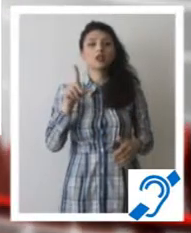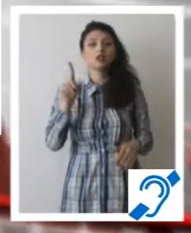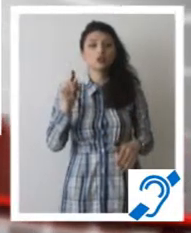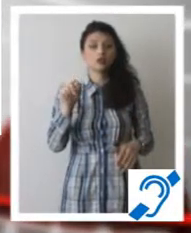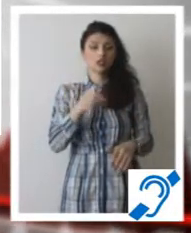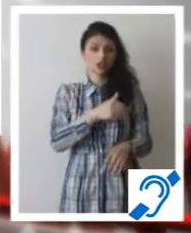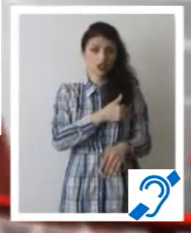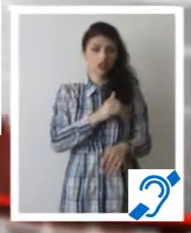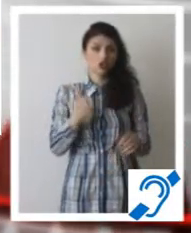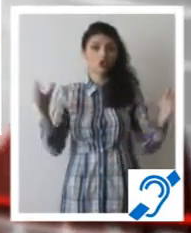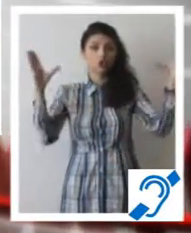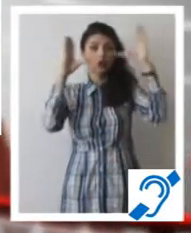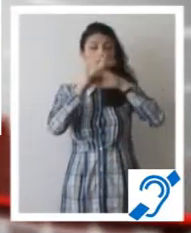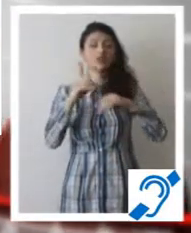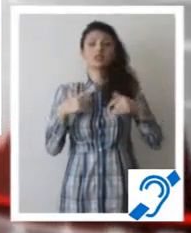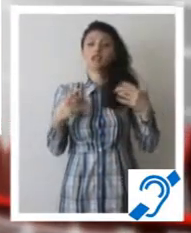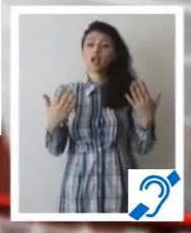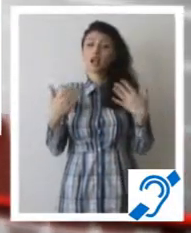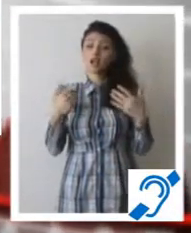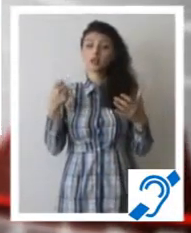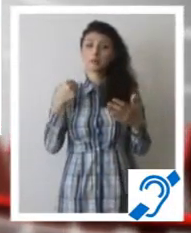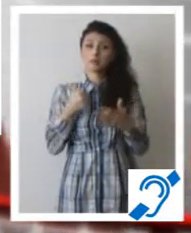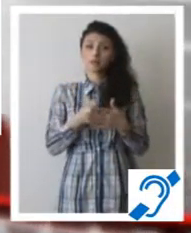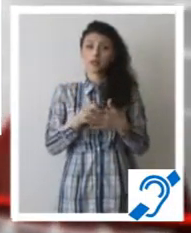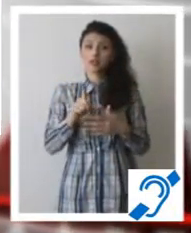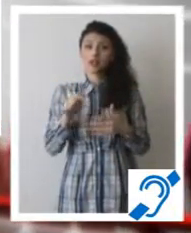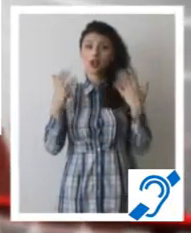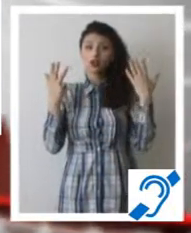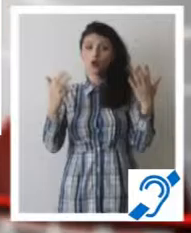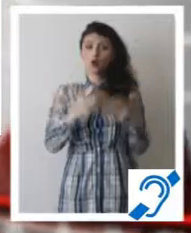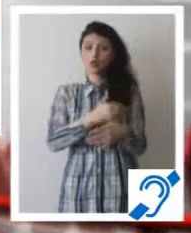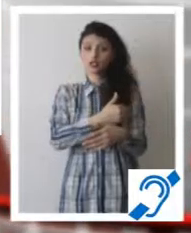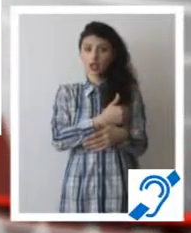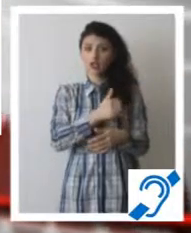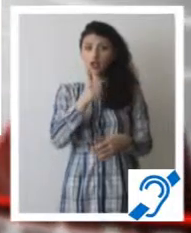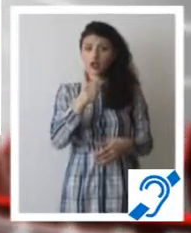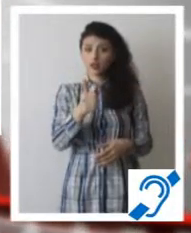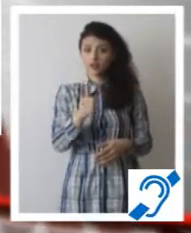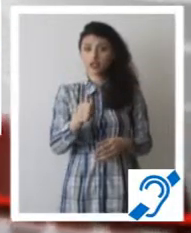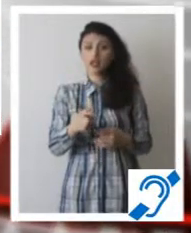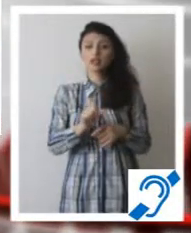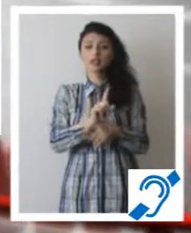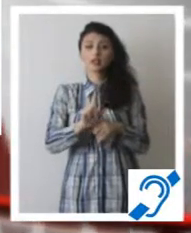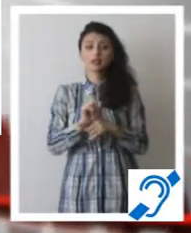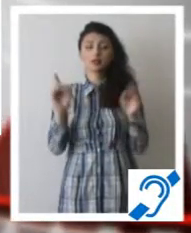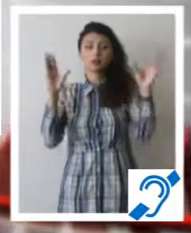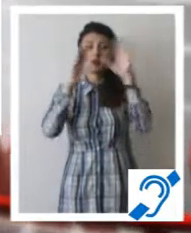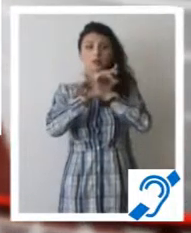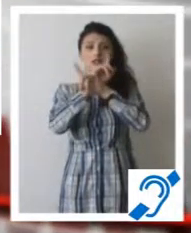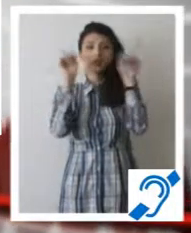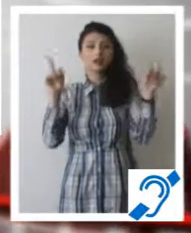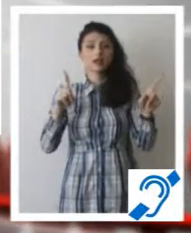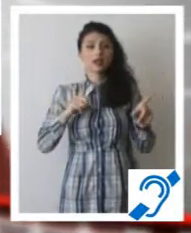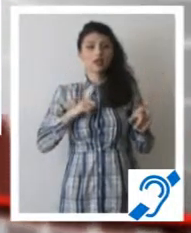grade Celsius și nopțile vor fi destul de călduroase, cu maxime de până la 9 grade Celsius. De asemenea, în cursul nopții și al dimineții